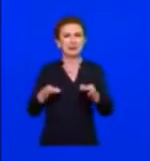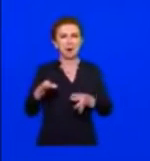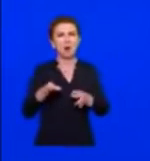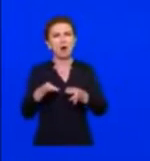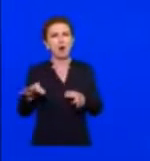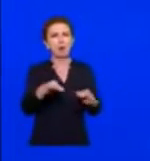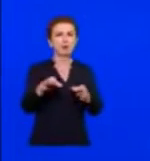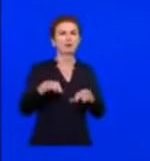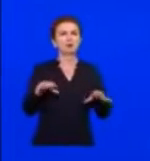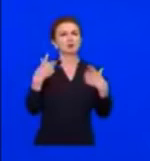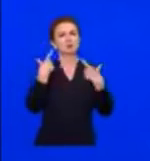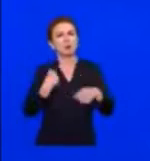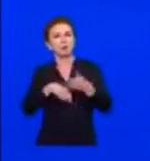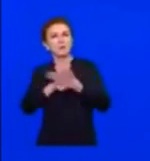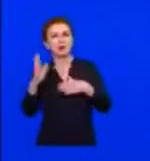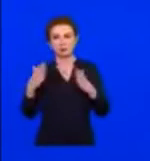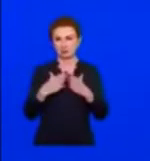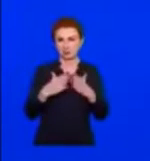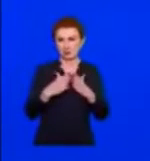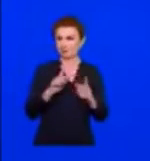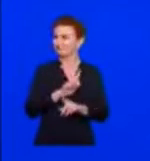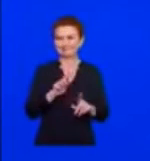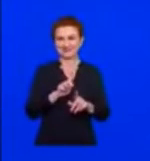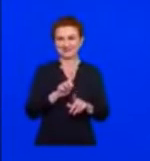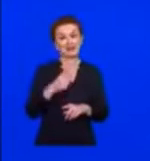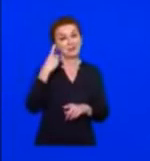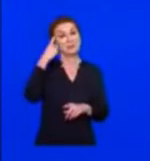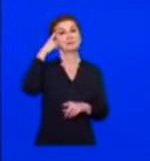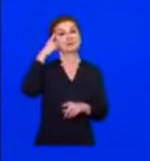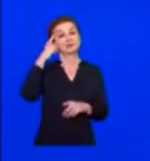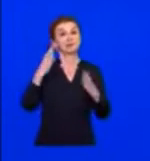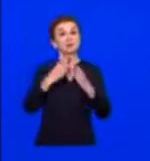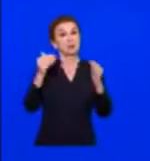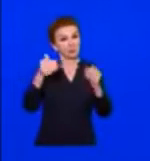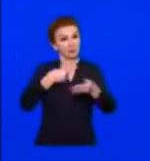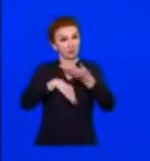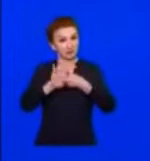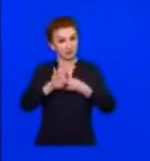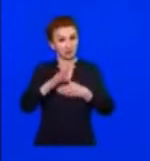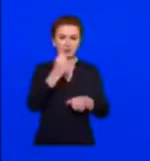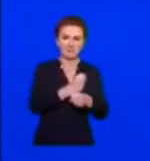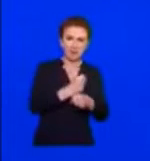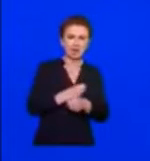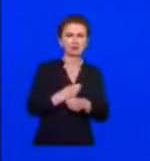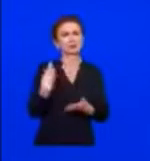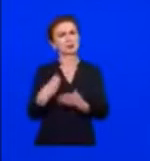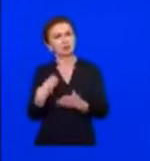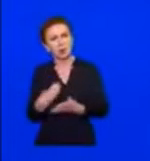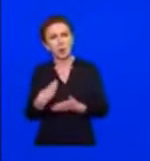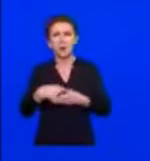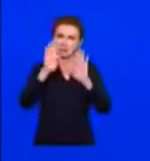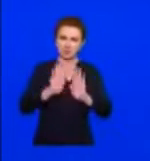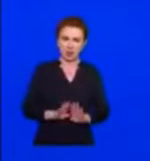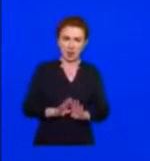więcej osób wychodzi z domu. Pamiętajmy, z domu wychodzimy do pracy, po zakupy i w życiowo koniecznych sprawach,